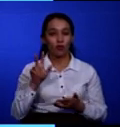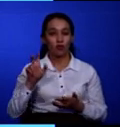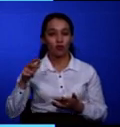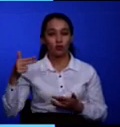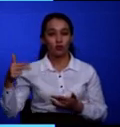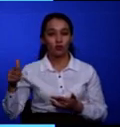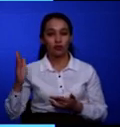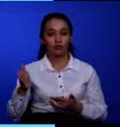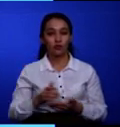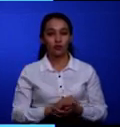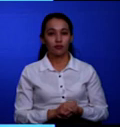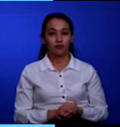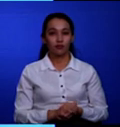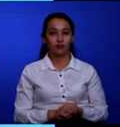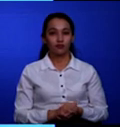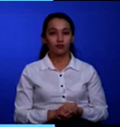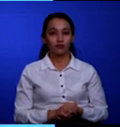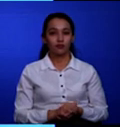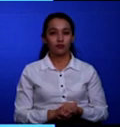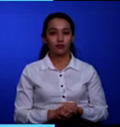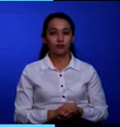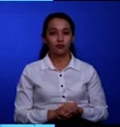ekanligi ma'lum bo'ladi.